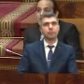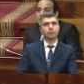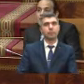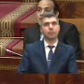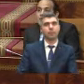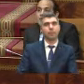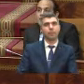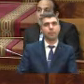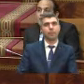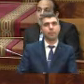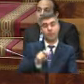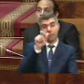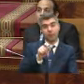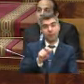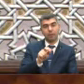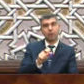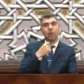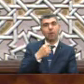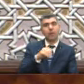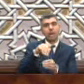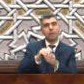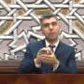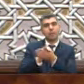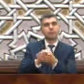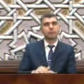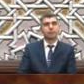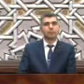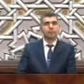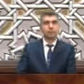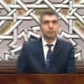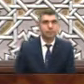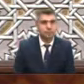الكلمة الآن للسيد النائب مصطفى الشناوي.